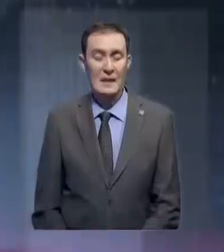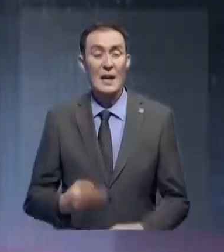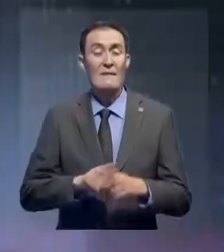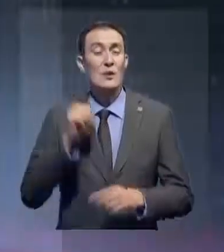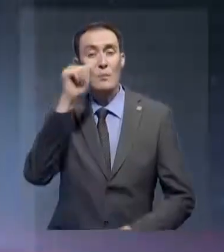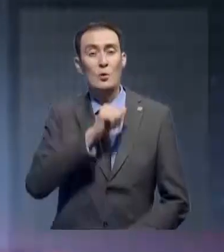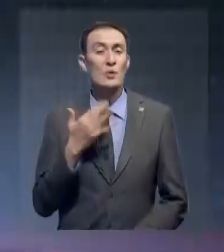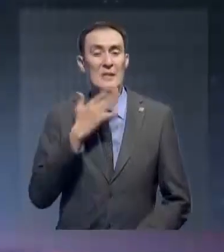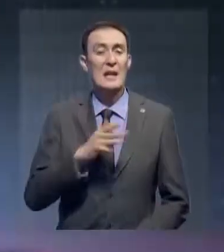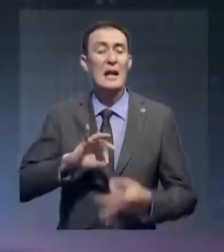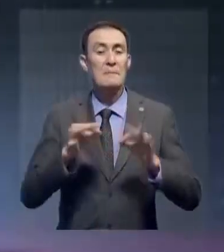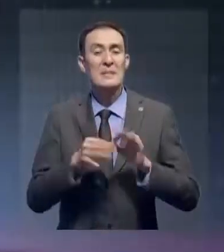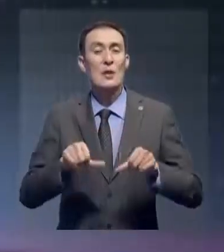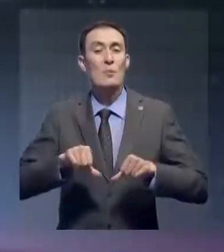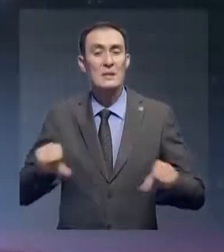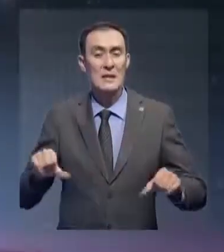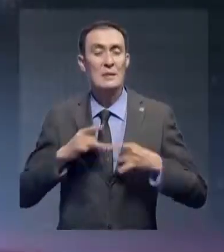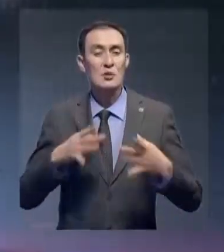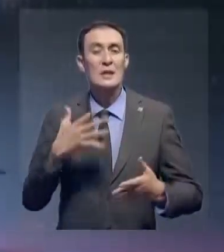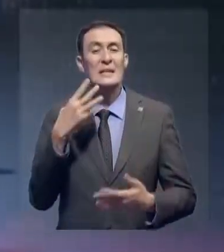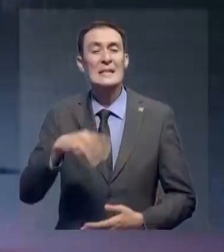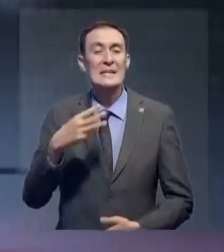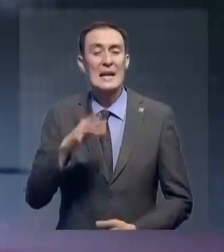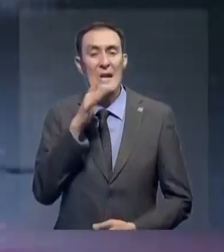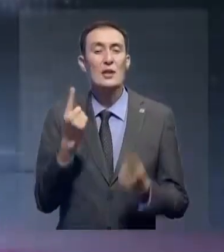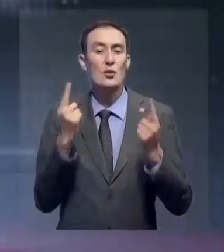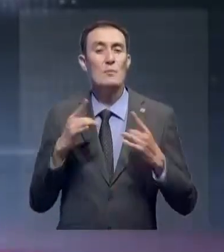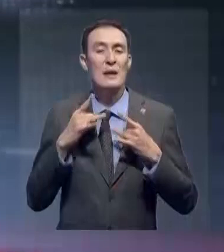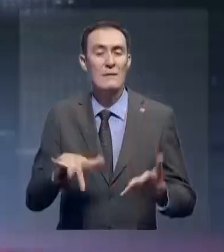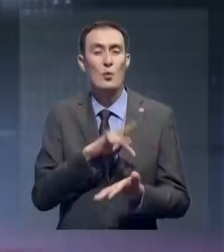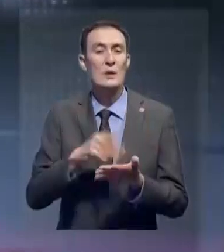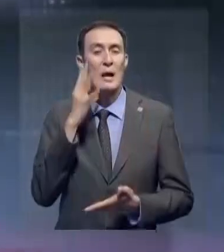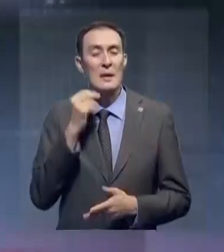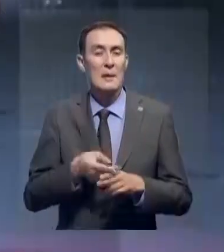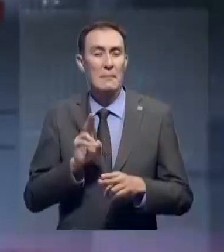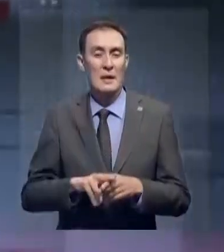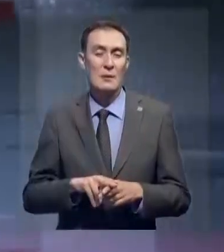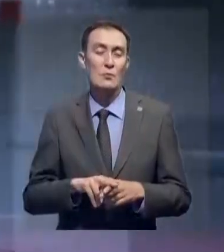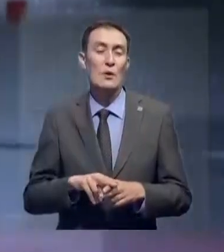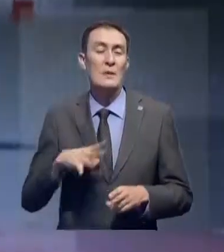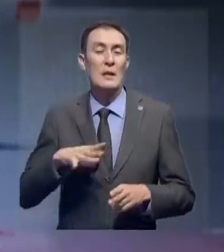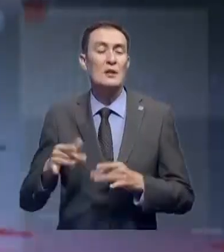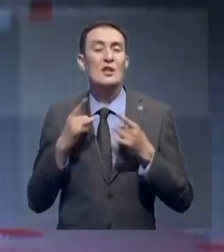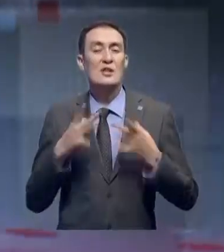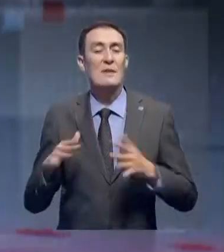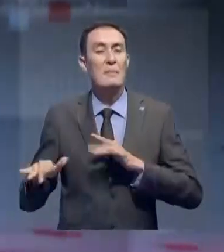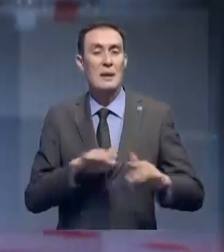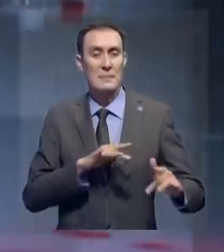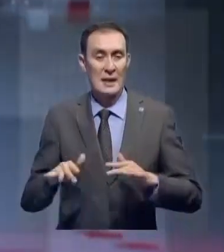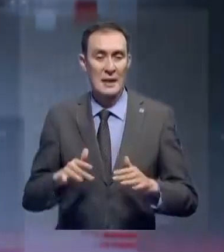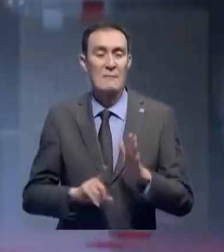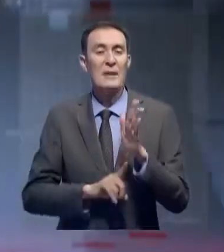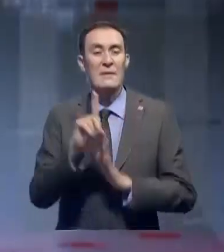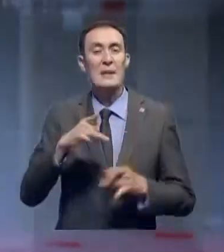В этом году Национальный олимпийский комитет отмечает свой 30-летний юбилей. В Алматы по этому случаю прошло торжественное мероприятие.